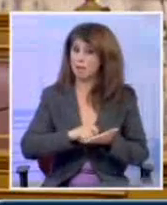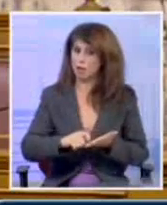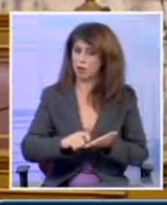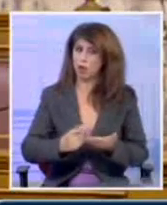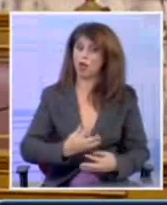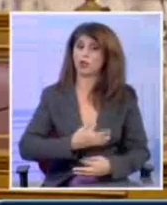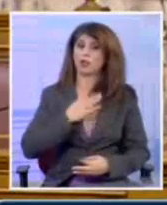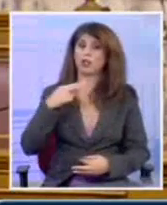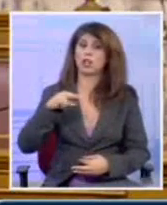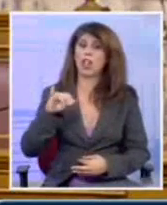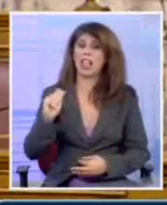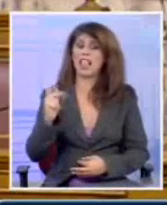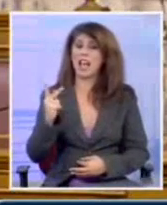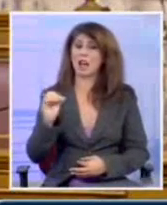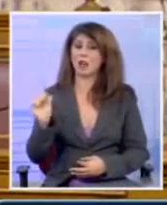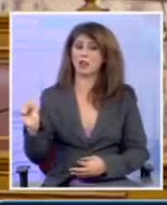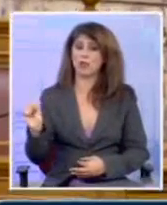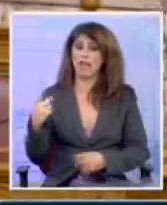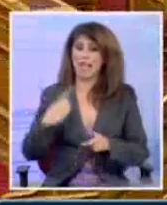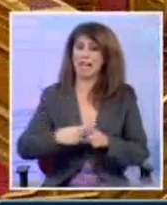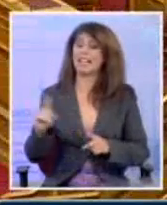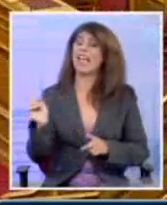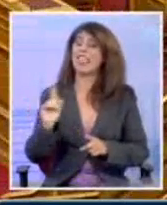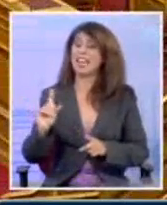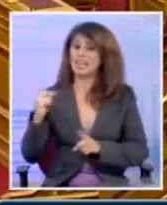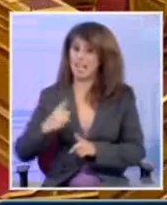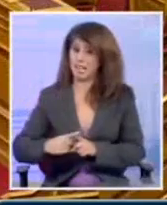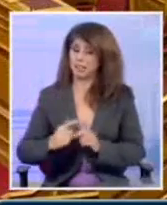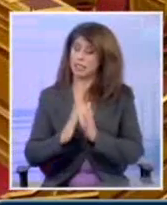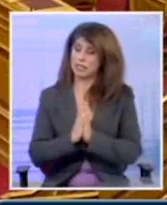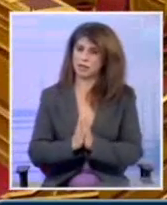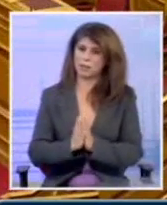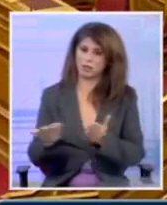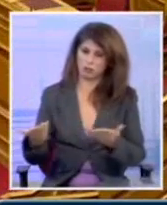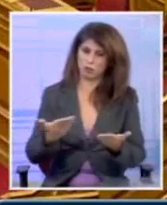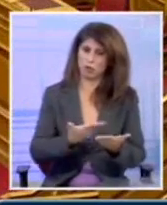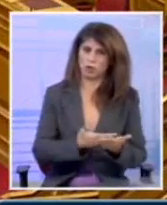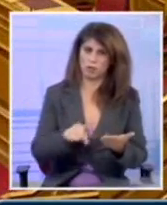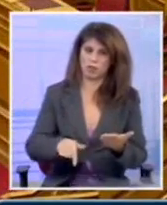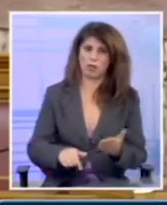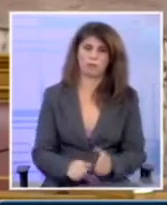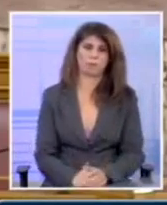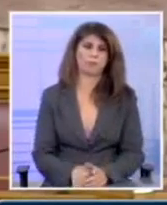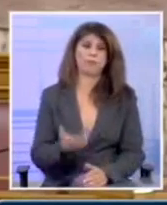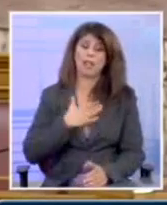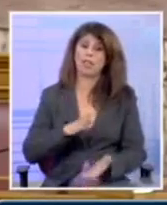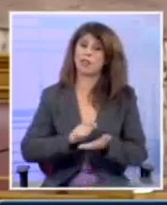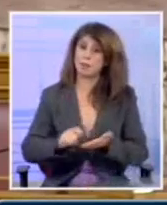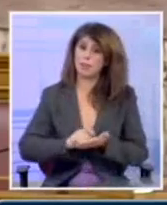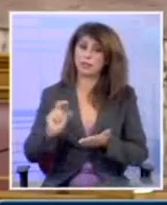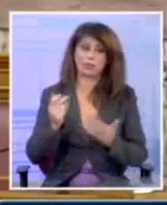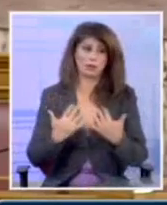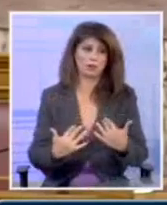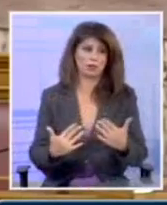ο κύριος Λιάκος έχει πει ότι οι Έλληνες δεν είναι Έλληνες, σας παρακαλώ να το προσκομίσετε εδώ. Θέλω στα πρακτικά της